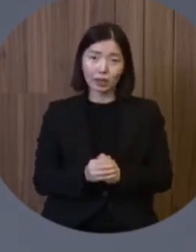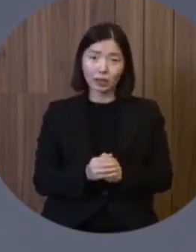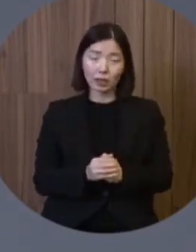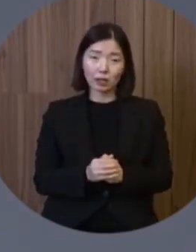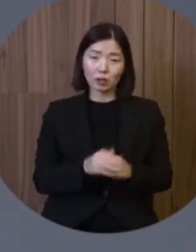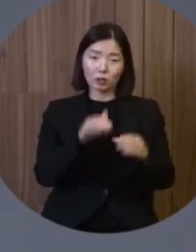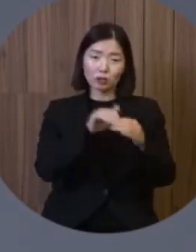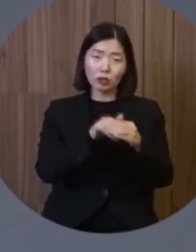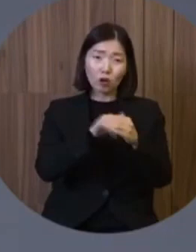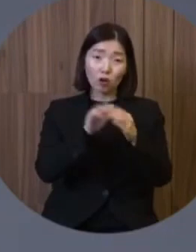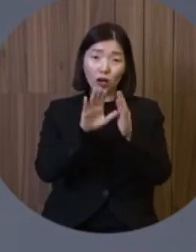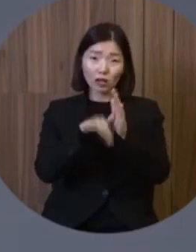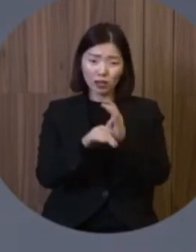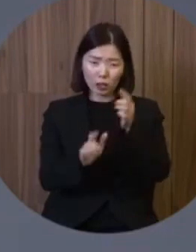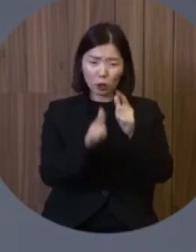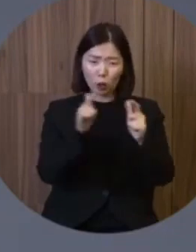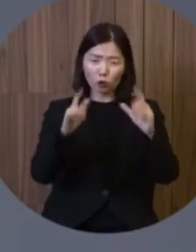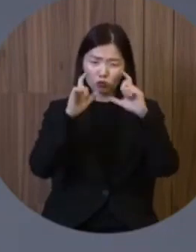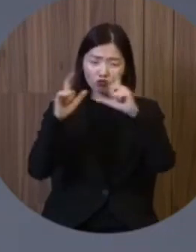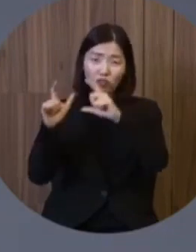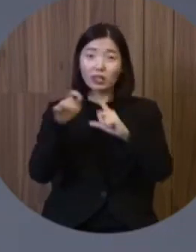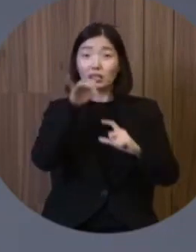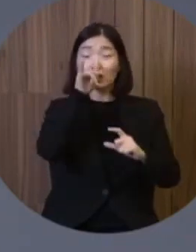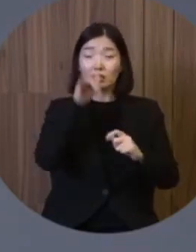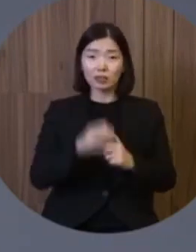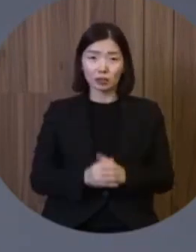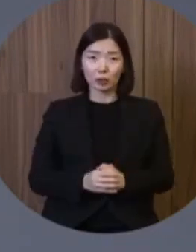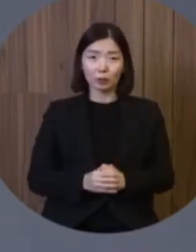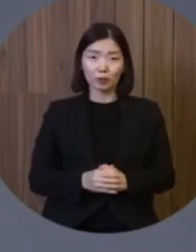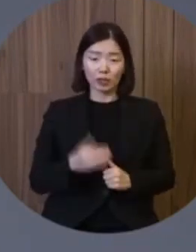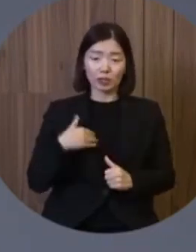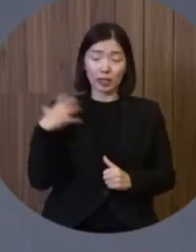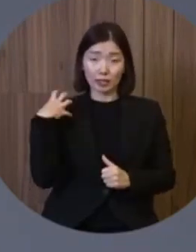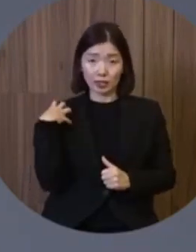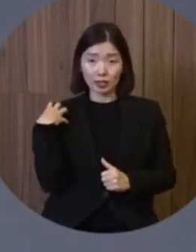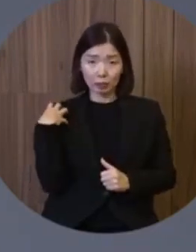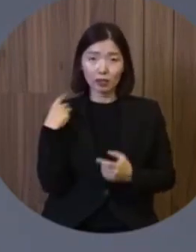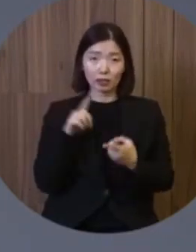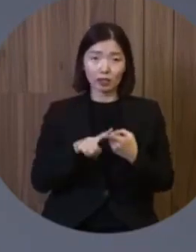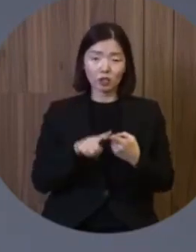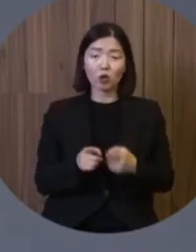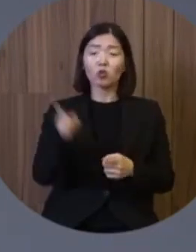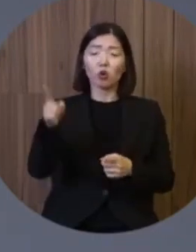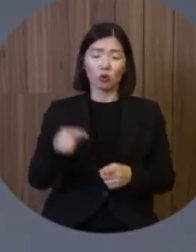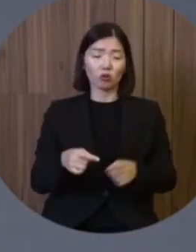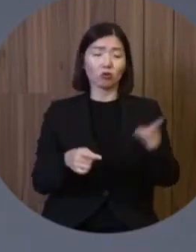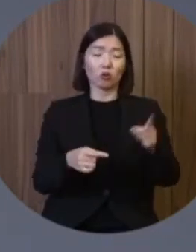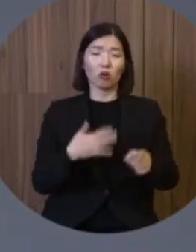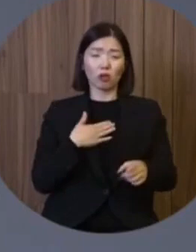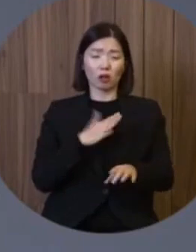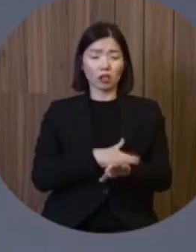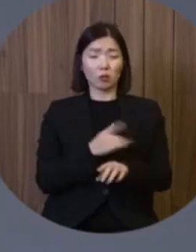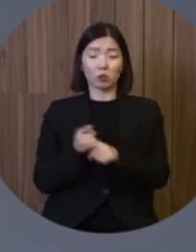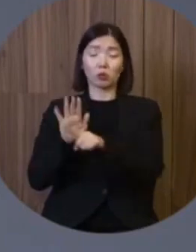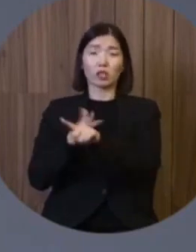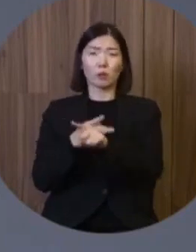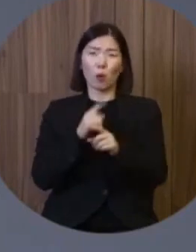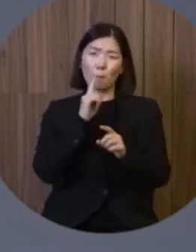선거 패인을 두고 여러 주장이 있습니다. 책임을 둘러싸고 니 탓, 내 탓 끝이